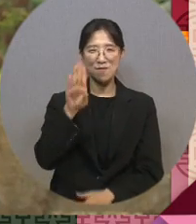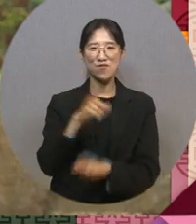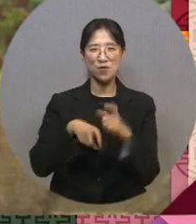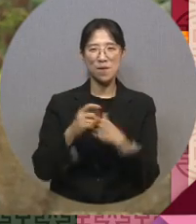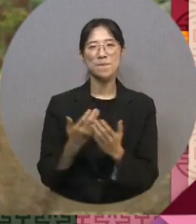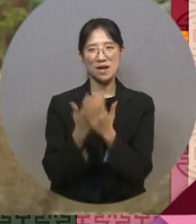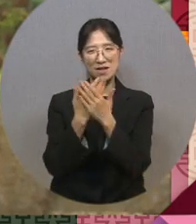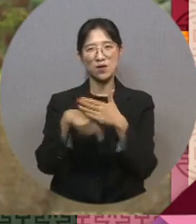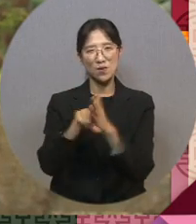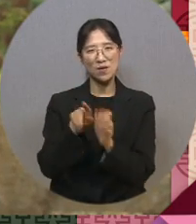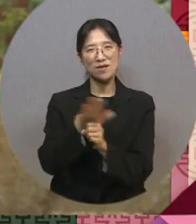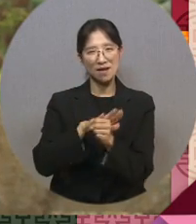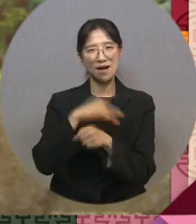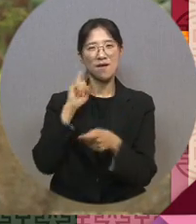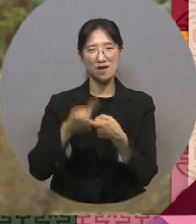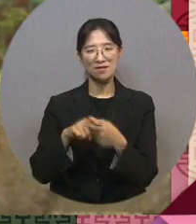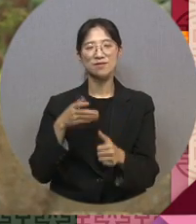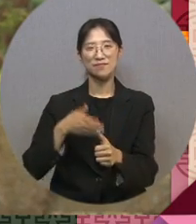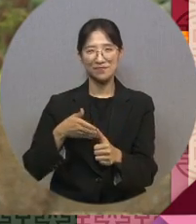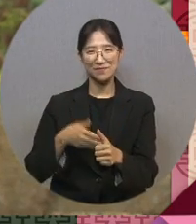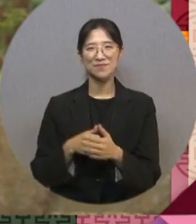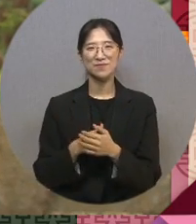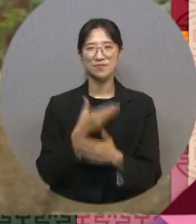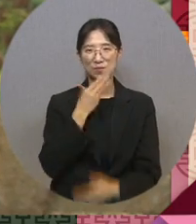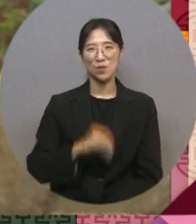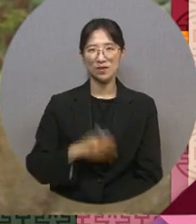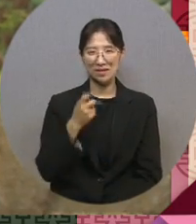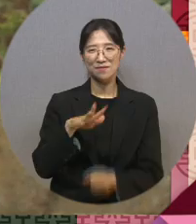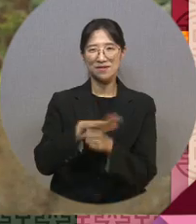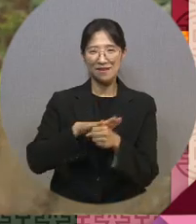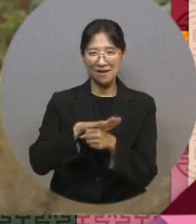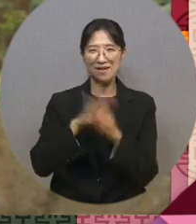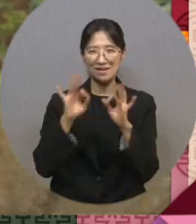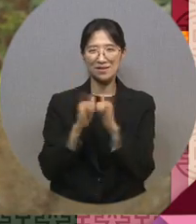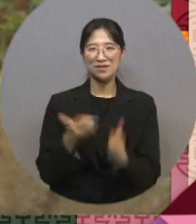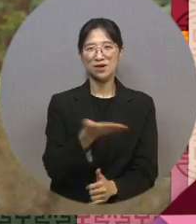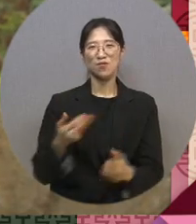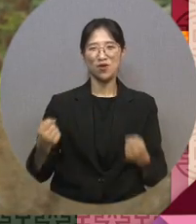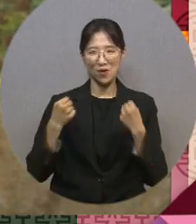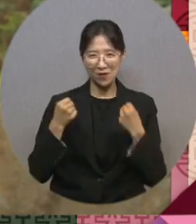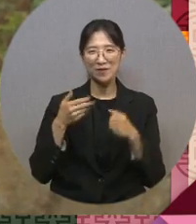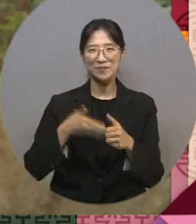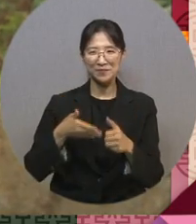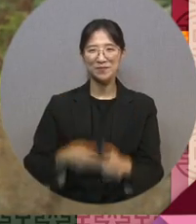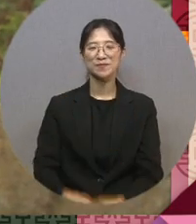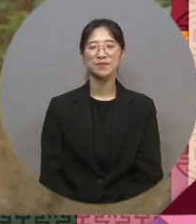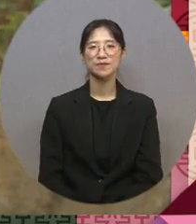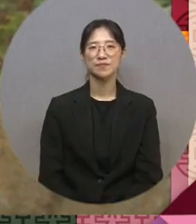많은 사랑과 관심을 주시기 바랍니다. 복지TV를 사랑하는 시청자 여러분, 건강하세요.